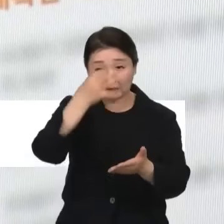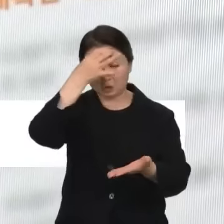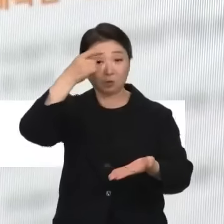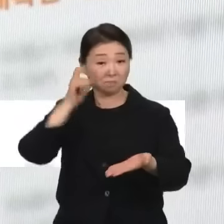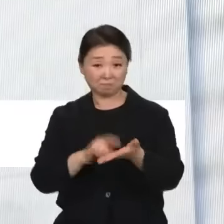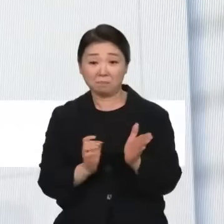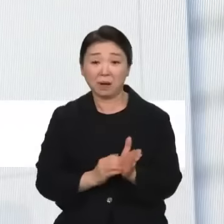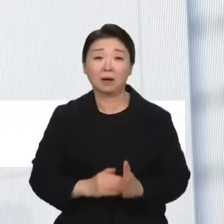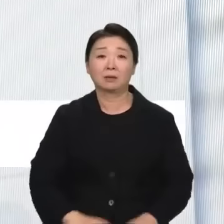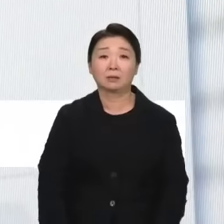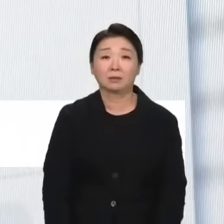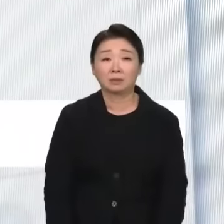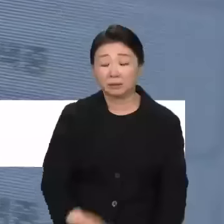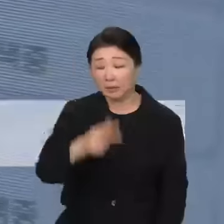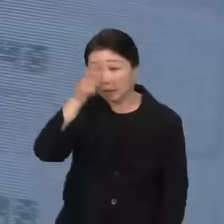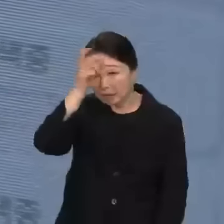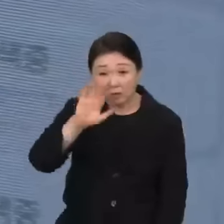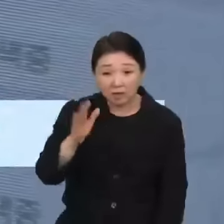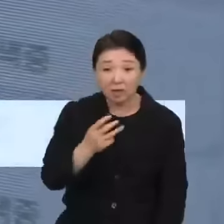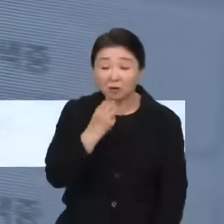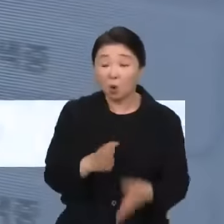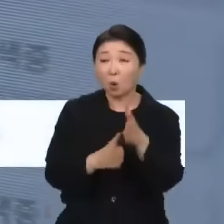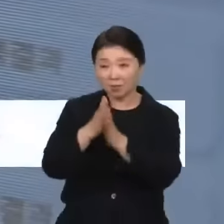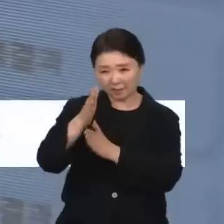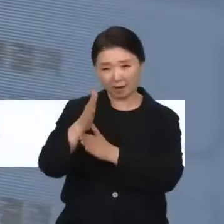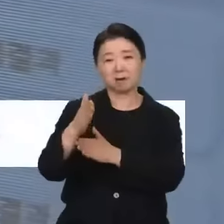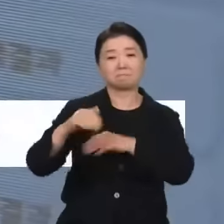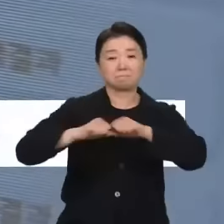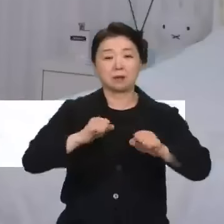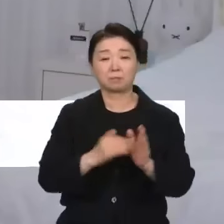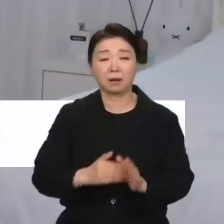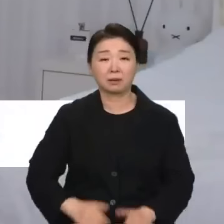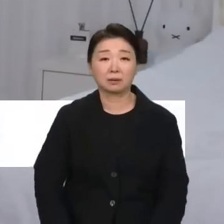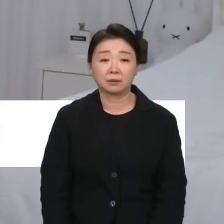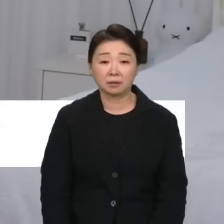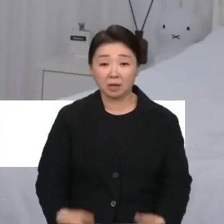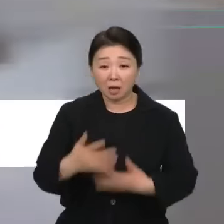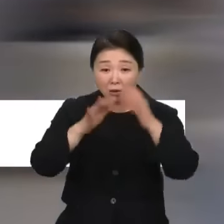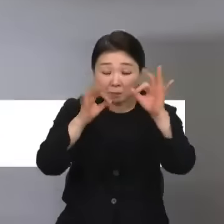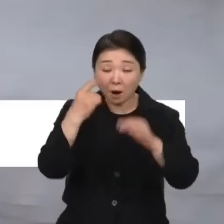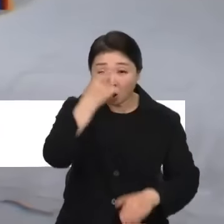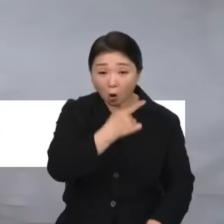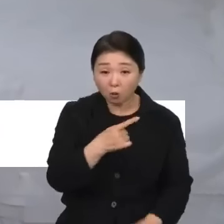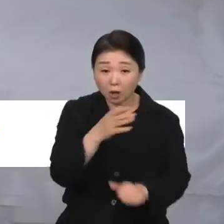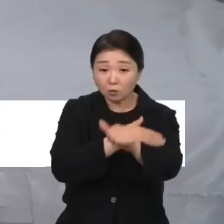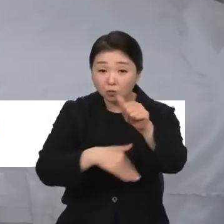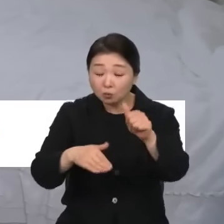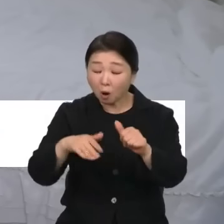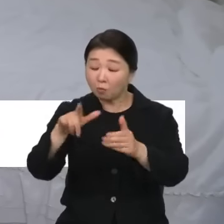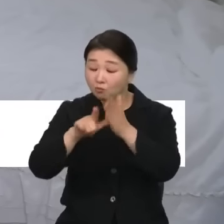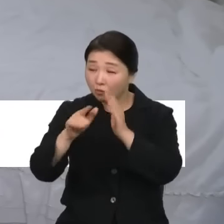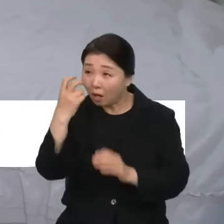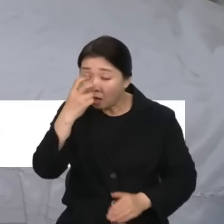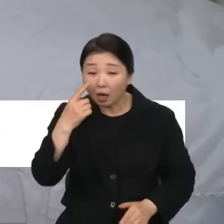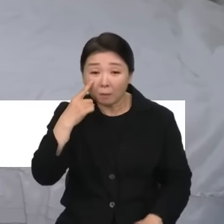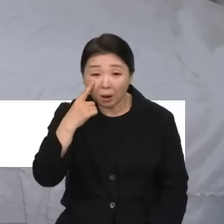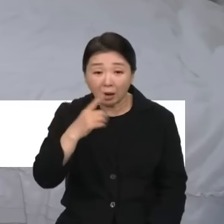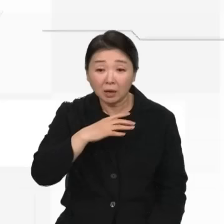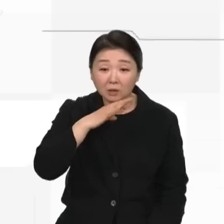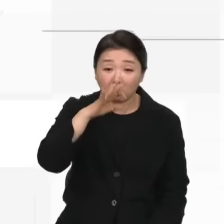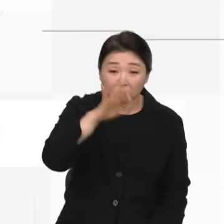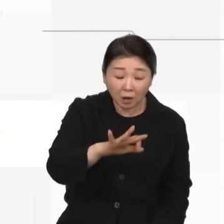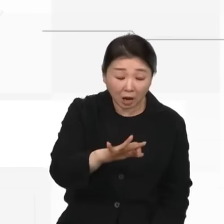개발됐습니다. 경찰이 아닌 서울시가 나섰습니다. 화면 속 얼굴과 주변 사물을 검색해 미성년자